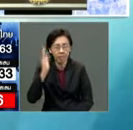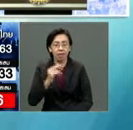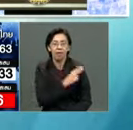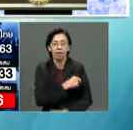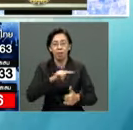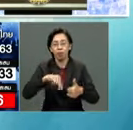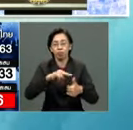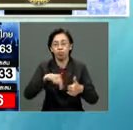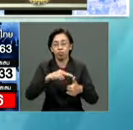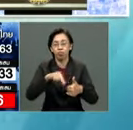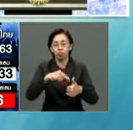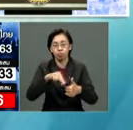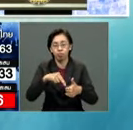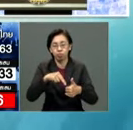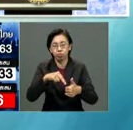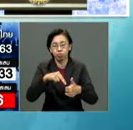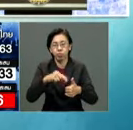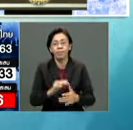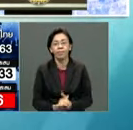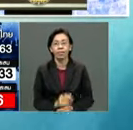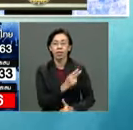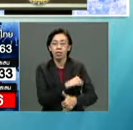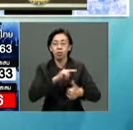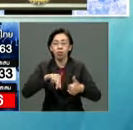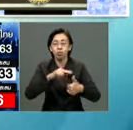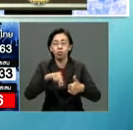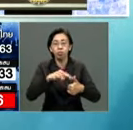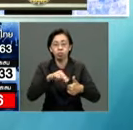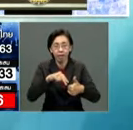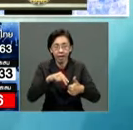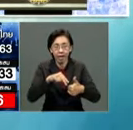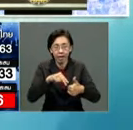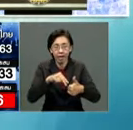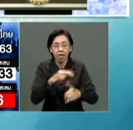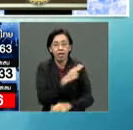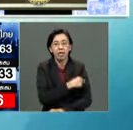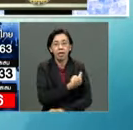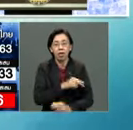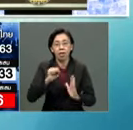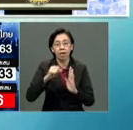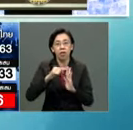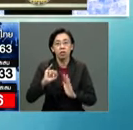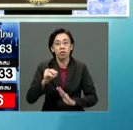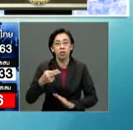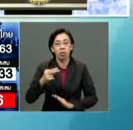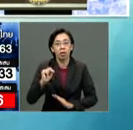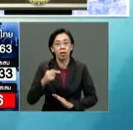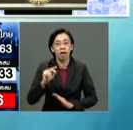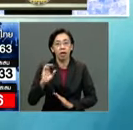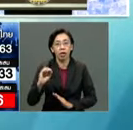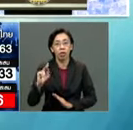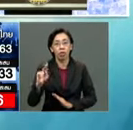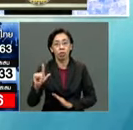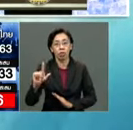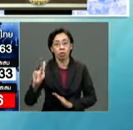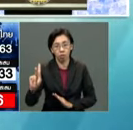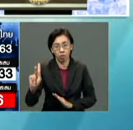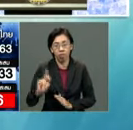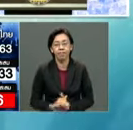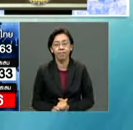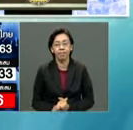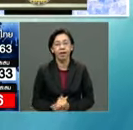นะครับอยู่ในโรงพยาบาลที่สุไหงโกลกนะครับ2รายนี้เป็นลูกเ